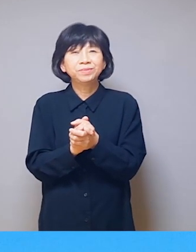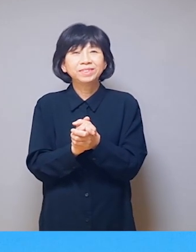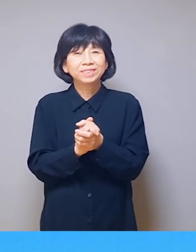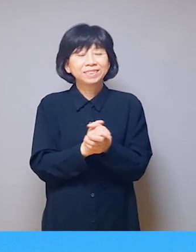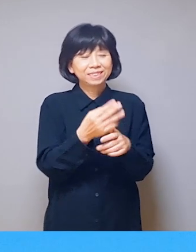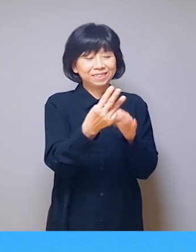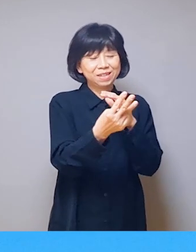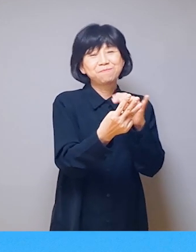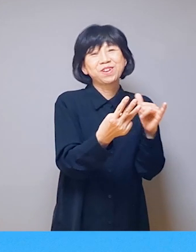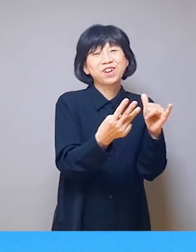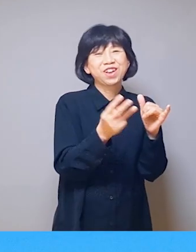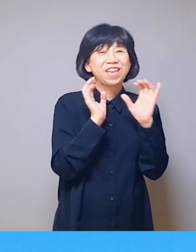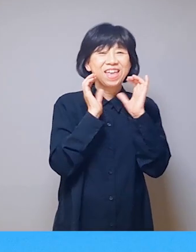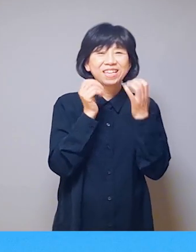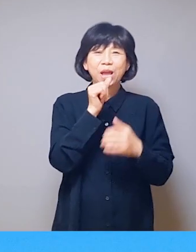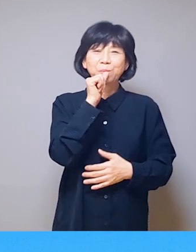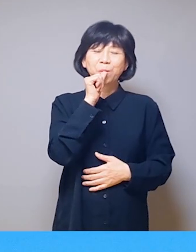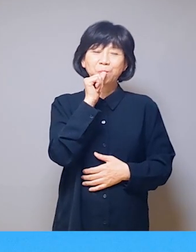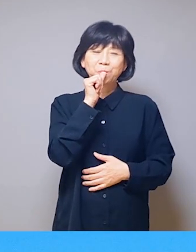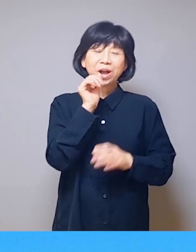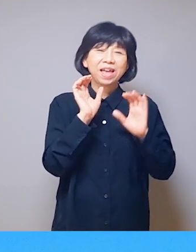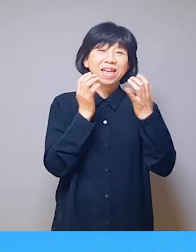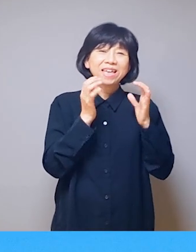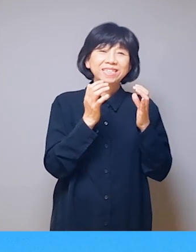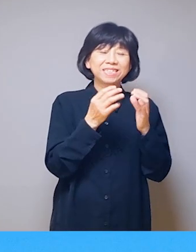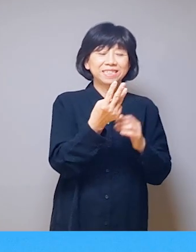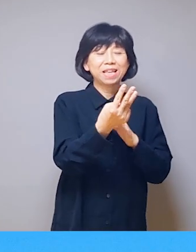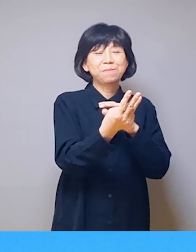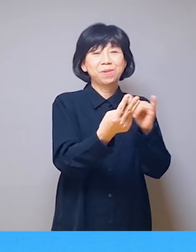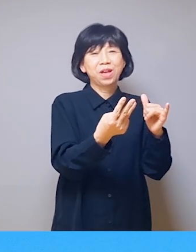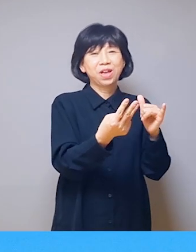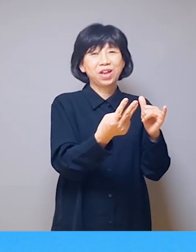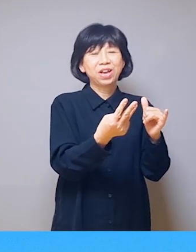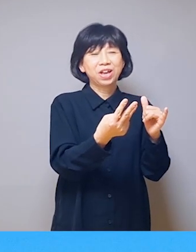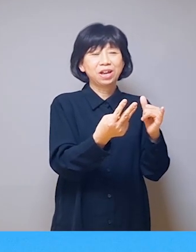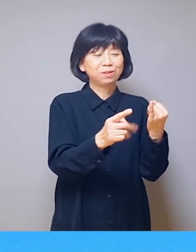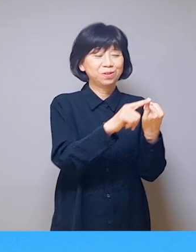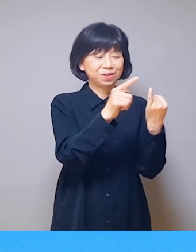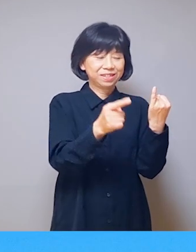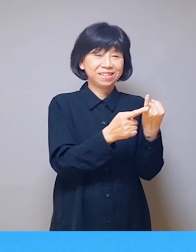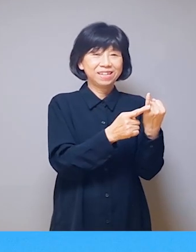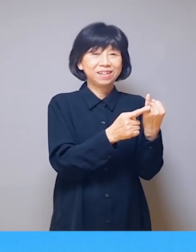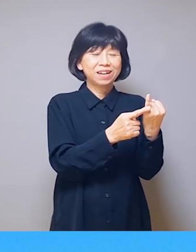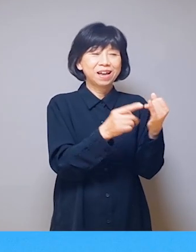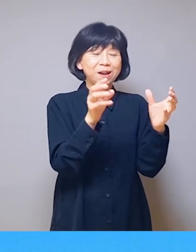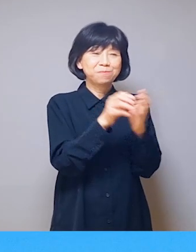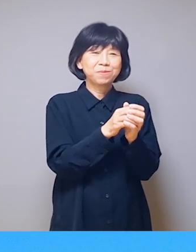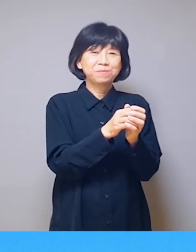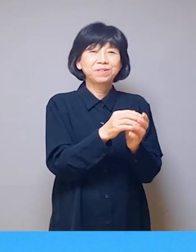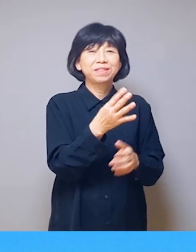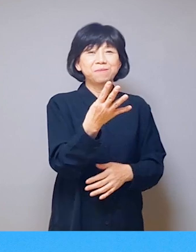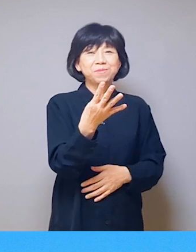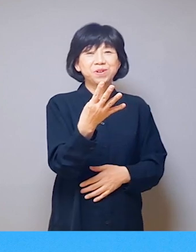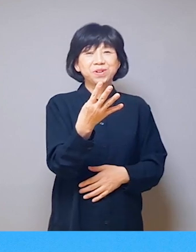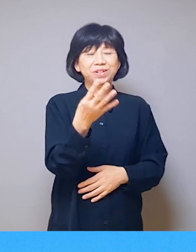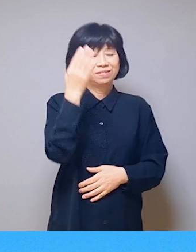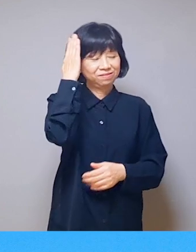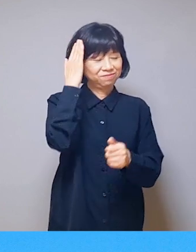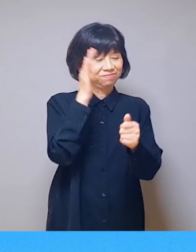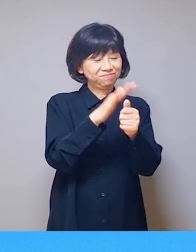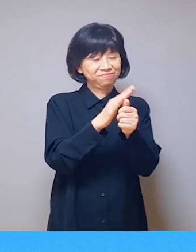3명? 3명이 있어요. 갓난아기들. 뱃속에 하나 있고, 그래서 4명이죠. 네. 머리에 손을